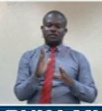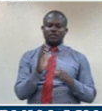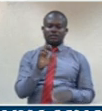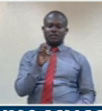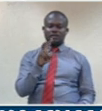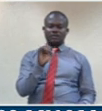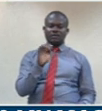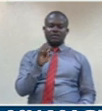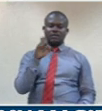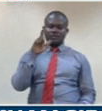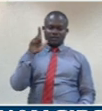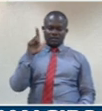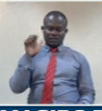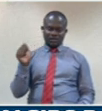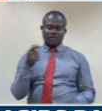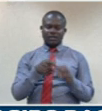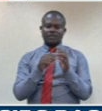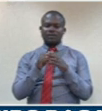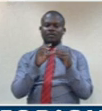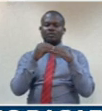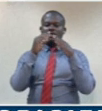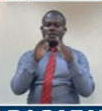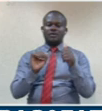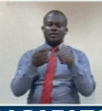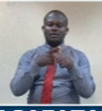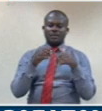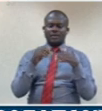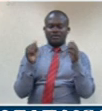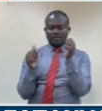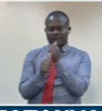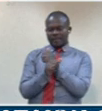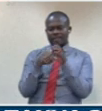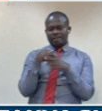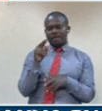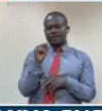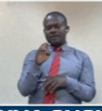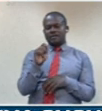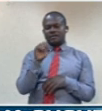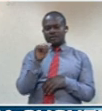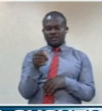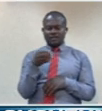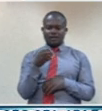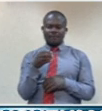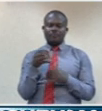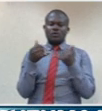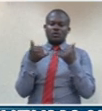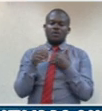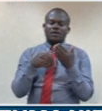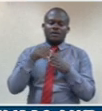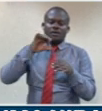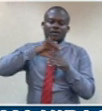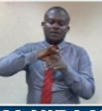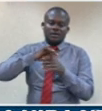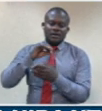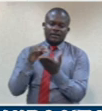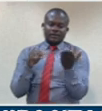Riviera High School, ndetse akaba n'umuyobozi wa mbere wungirije muri Unity Club Intwararumuri. Ubu akaba yatorewe rero